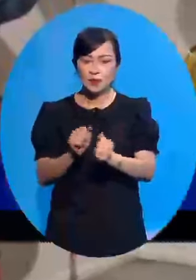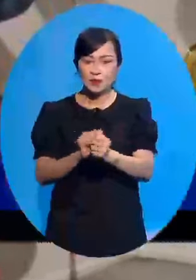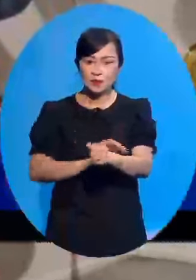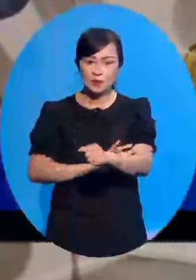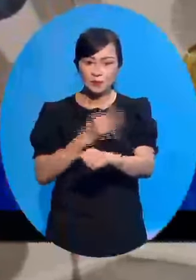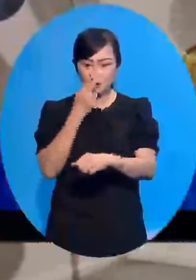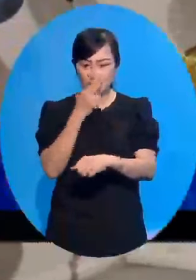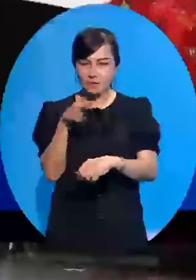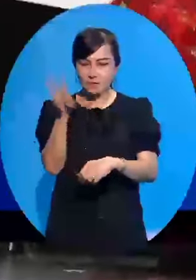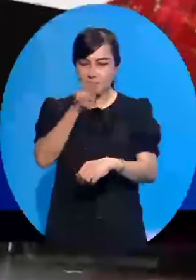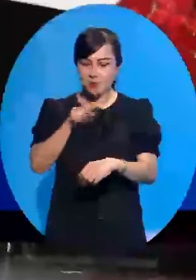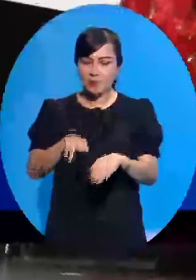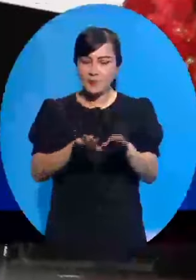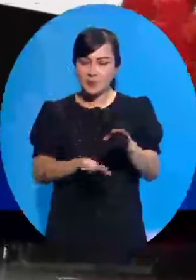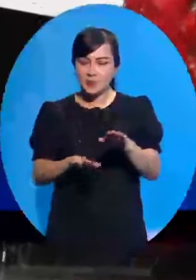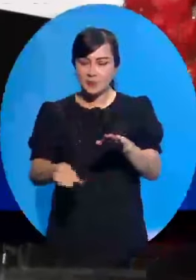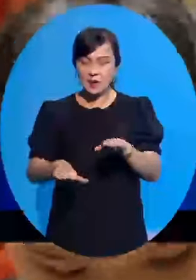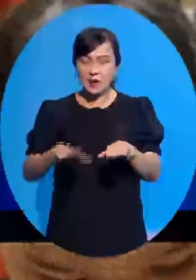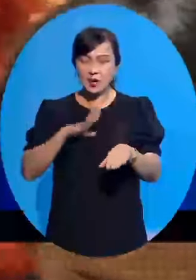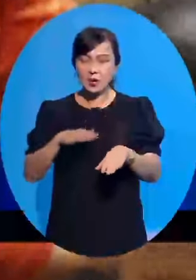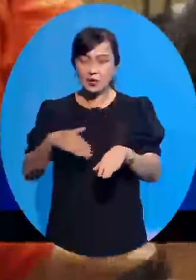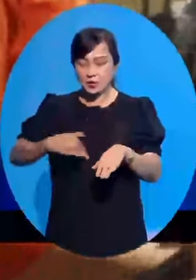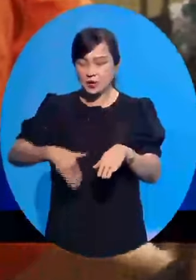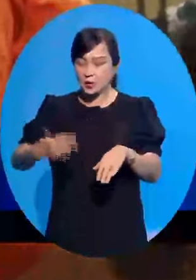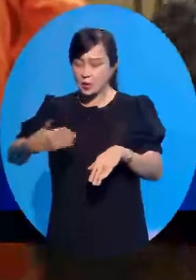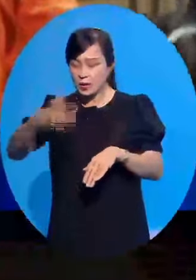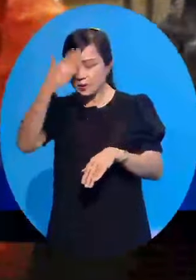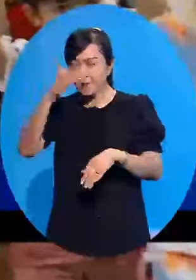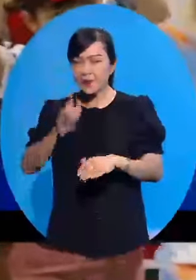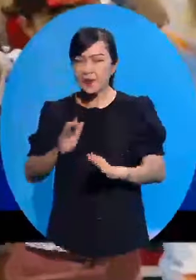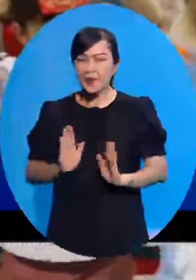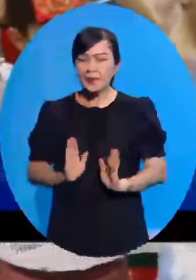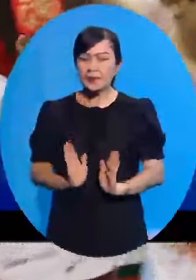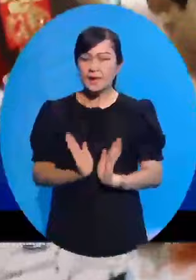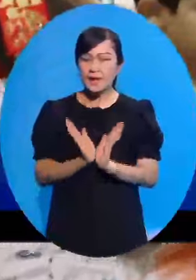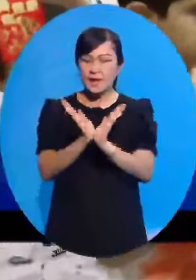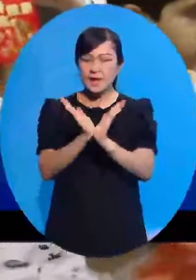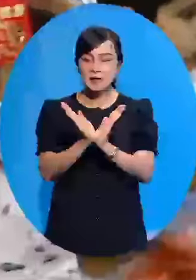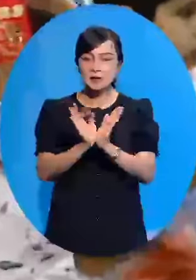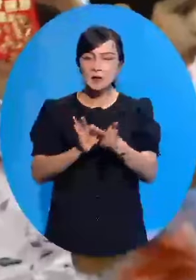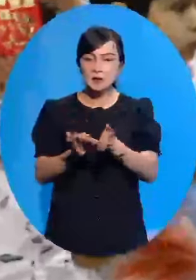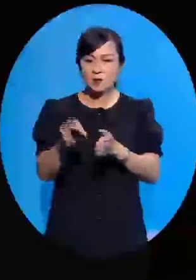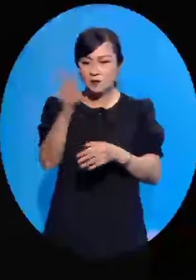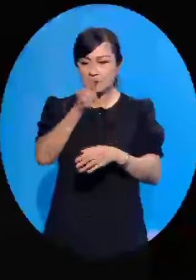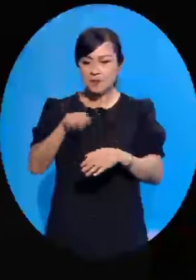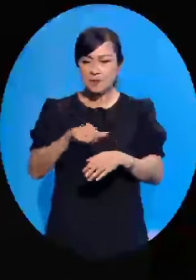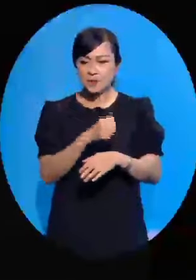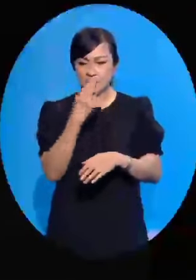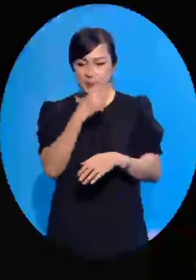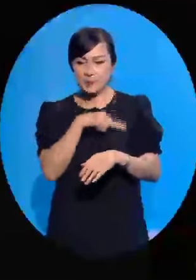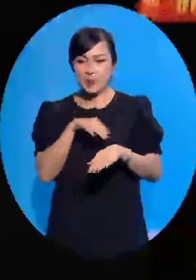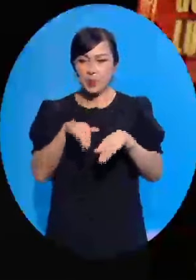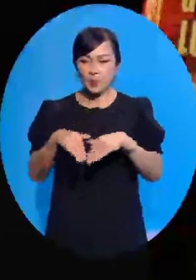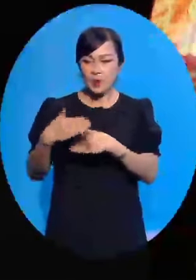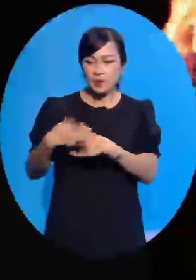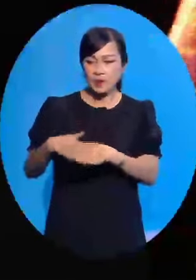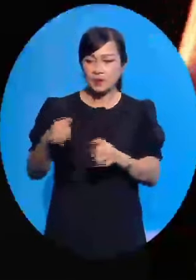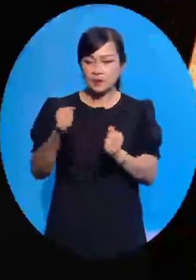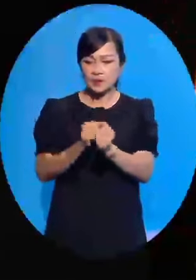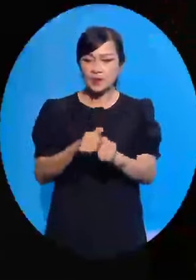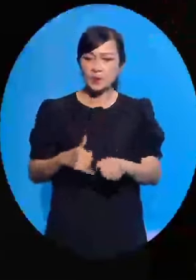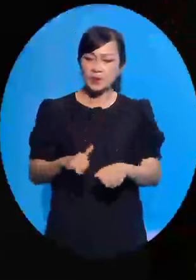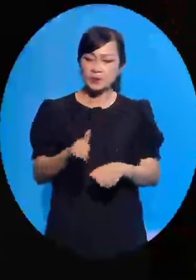Nam, để cho các thế hệ con em sinh ra ở nước ngoài biết được các ngày lễ cổ truyền của dân tộc Việt Nam, đưa cộng đồng người Việt tại Úc gần gũi hơn nữa với